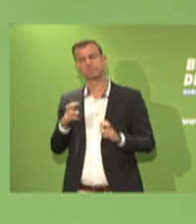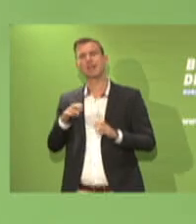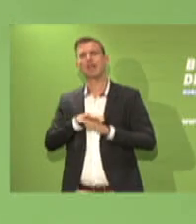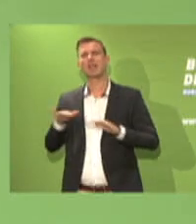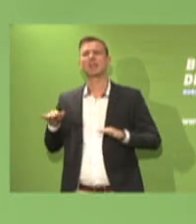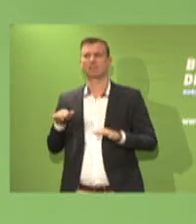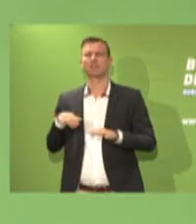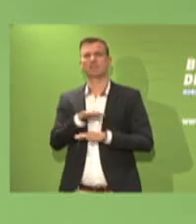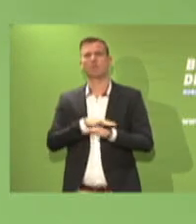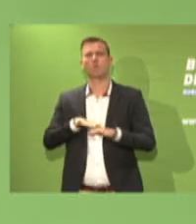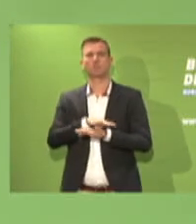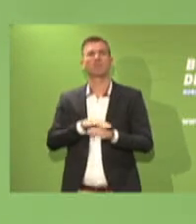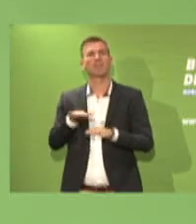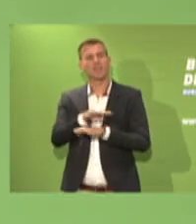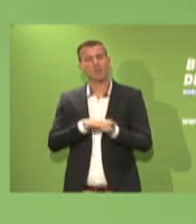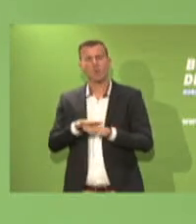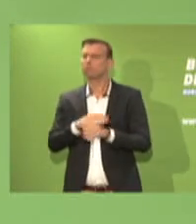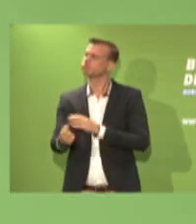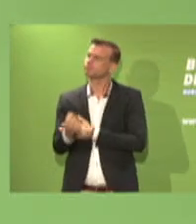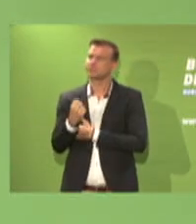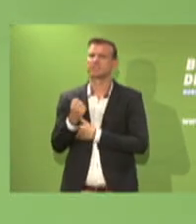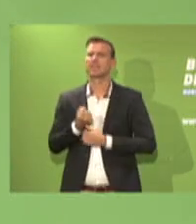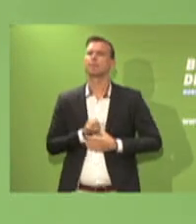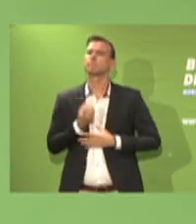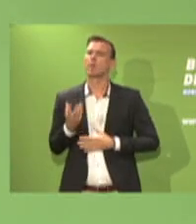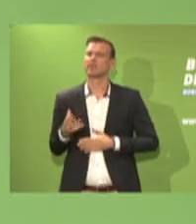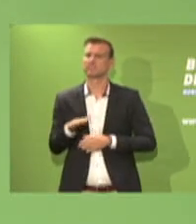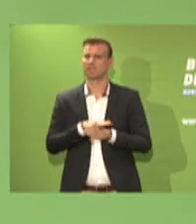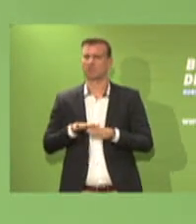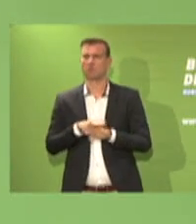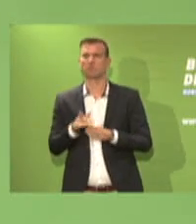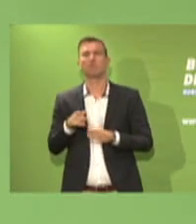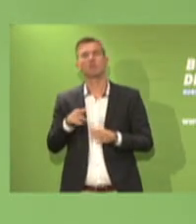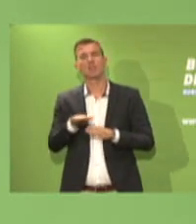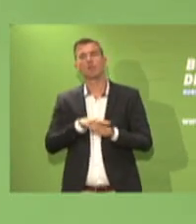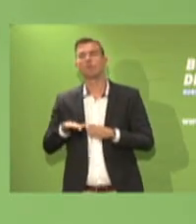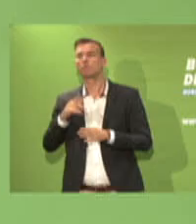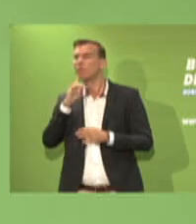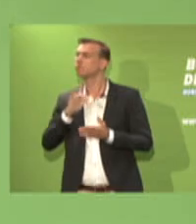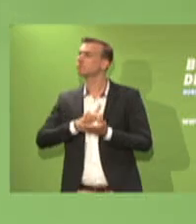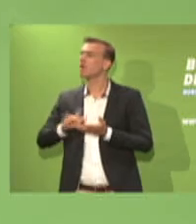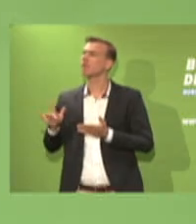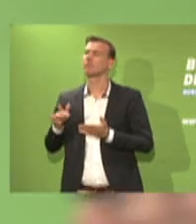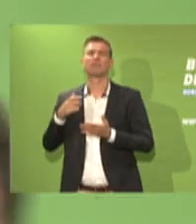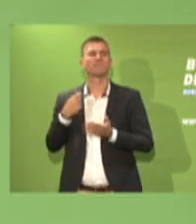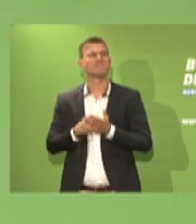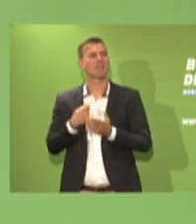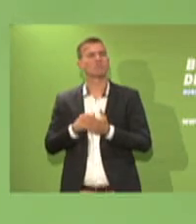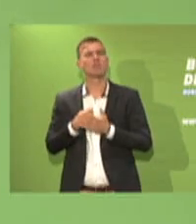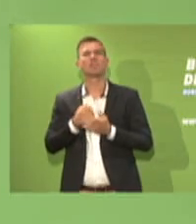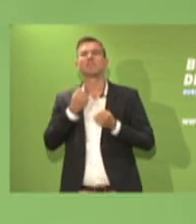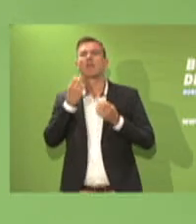Regionen und das sind starke Regionen, das sind starke Impulsregionen, das sind nicht nur Regionen, die zum Beispiel ein wertvolles